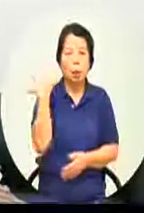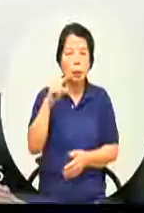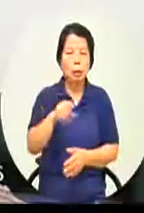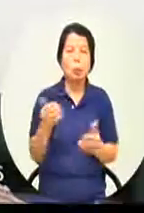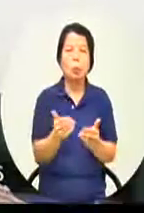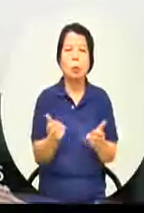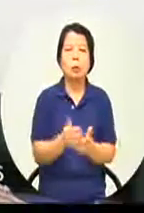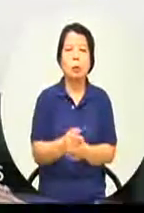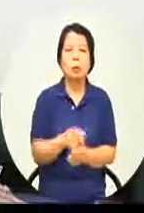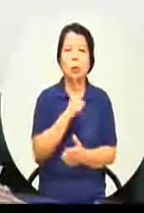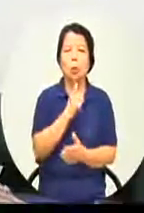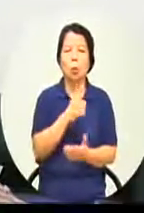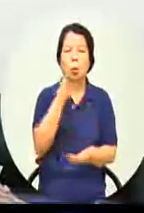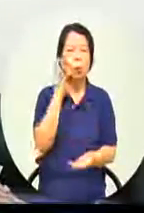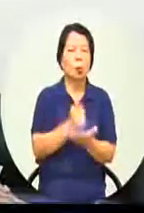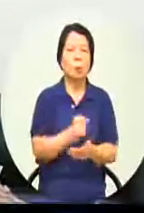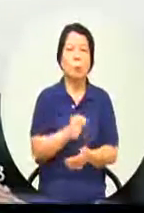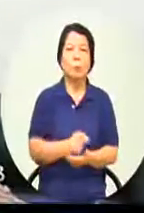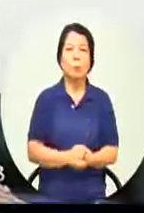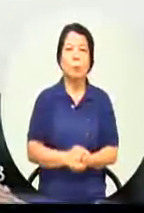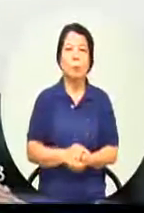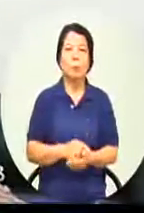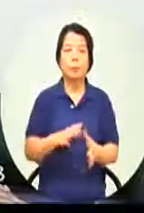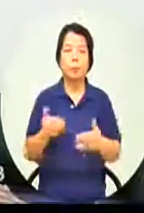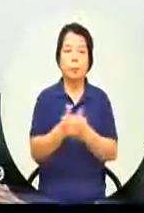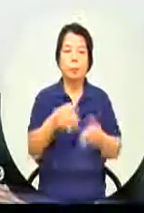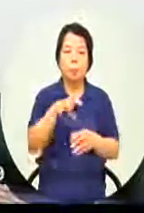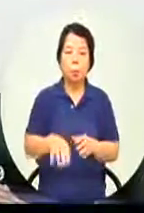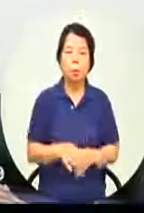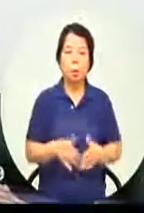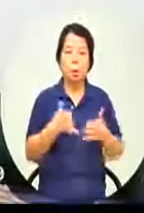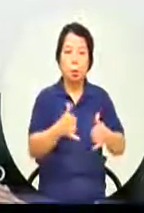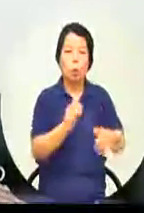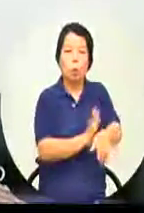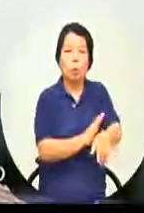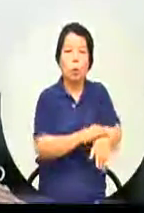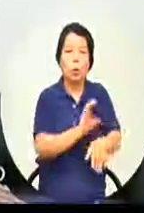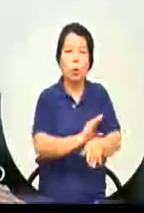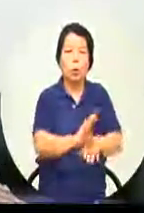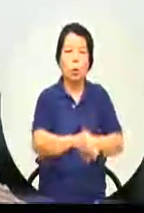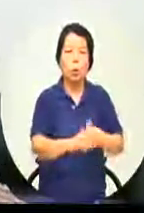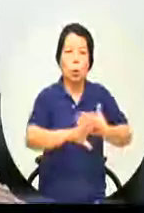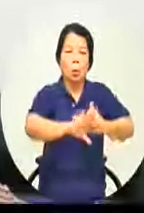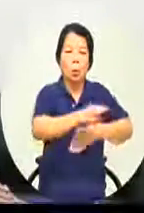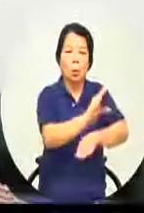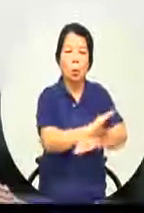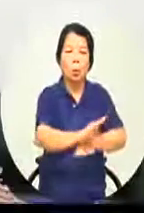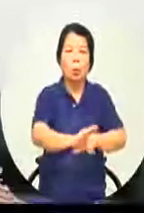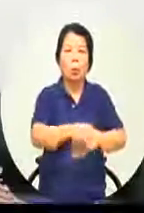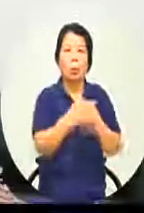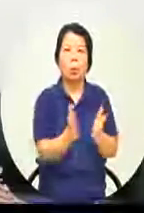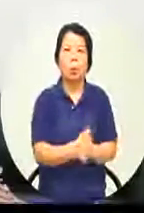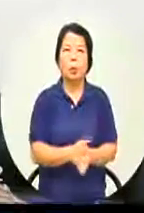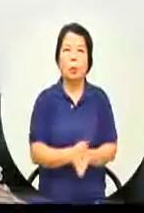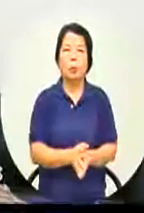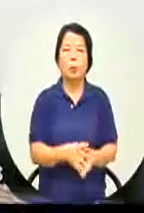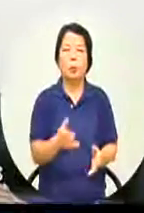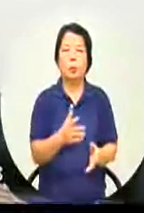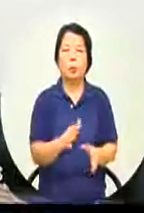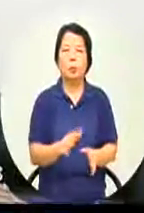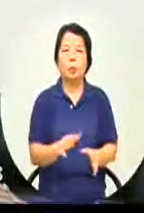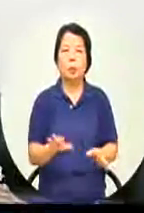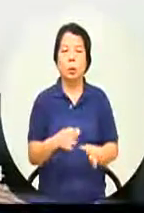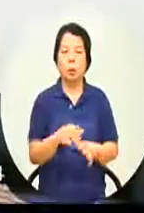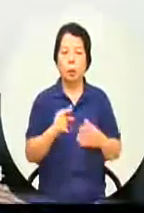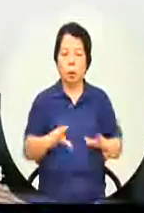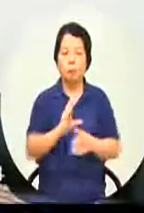时候，交通局就跟我们说，这个路边停车要移到路外停车，那移到路外停车大概不在乎就是这几